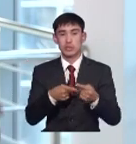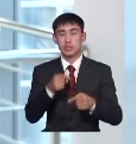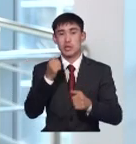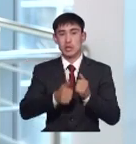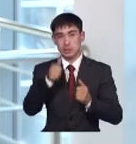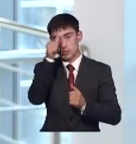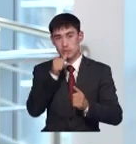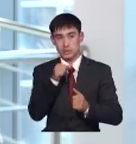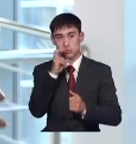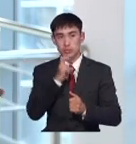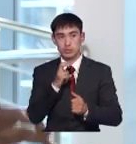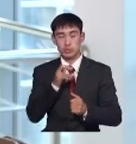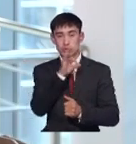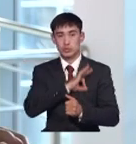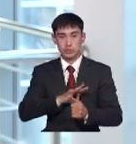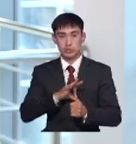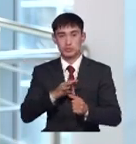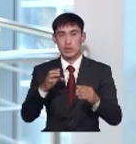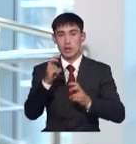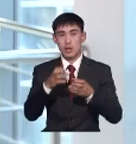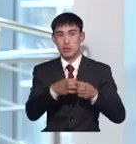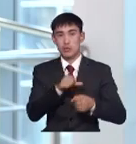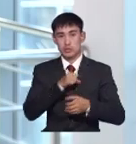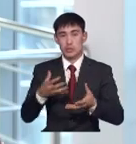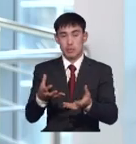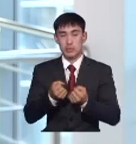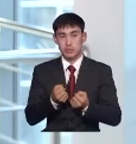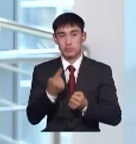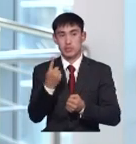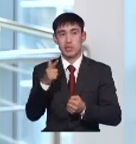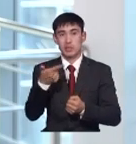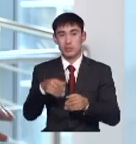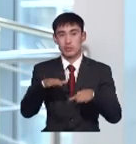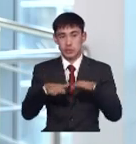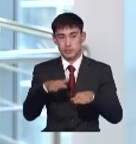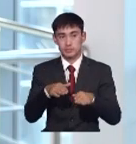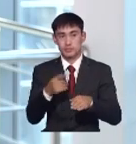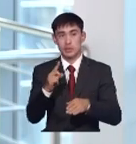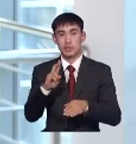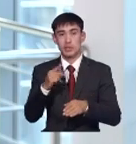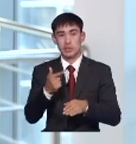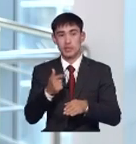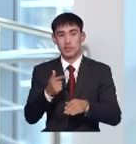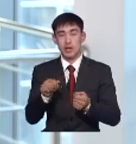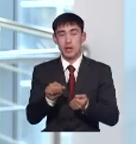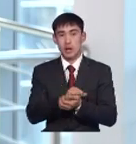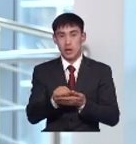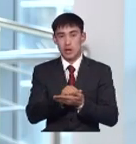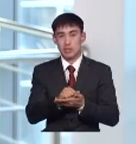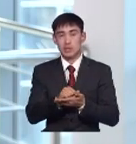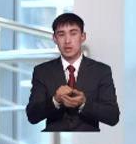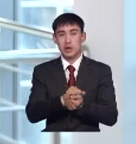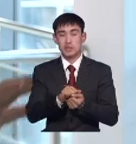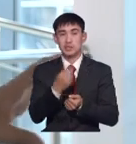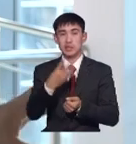сайын мусор қоқыс сұрыптау компаниялары өздері келіп алып кетеді. Килограммен өлшеп, мысалға 1 килограммы макулатураның 40 теңге